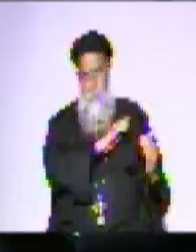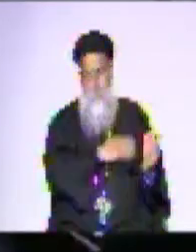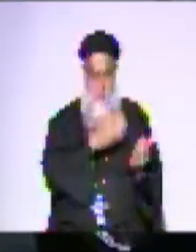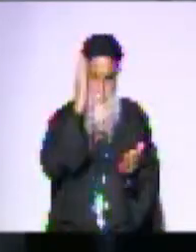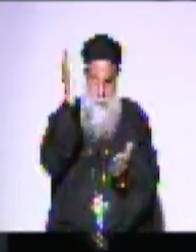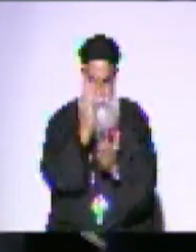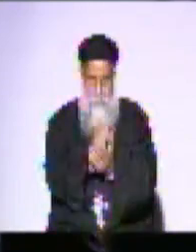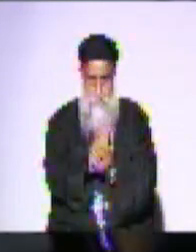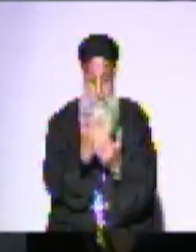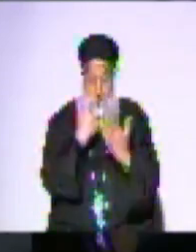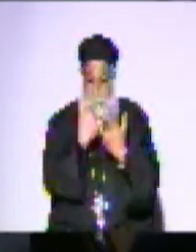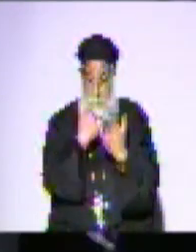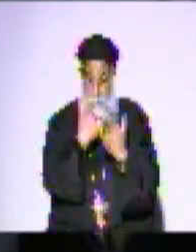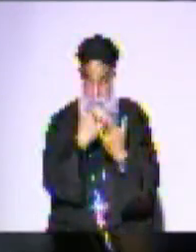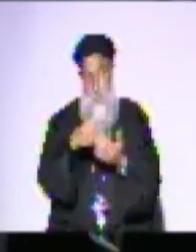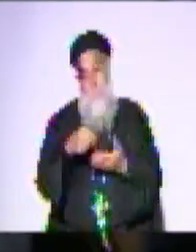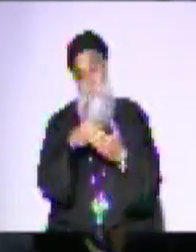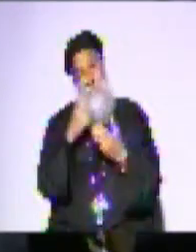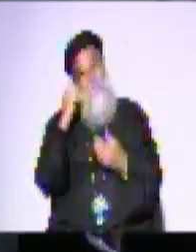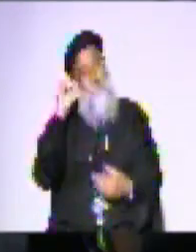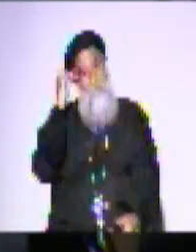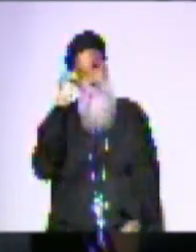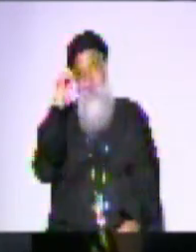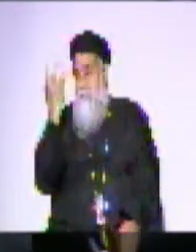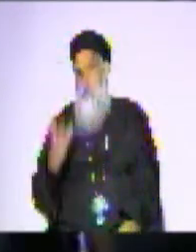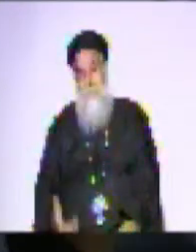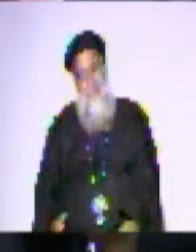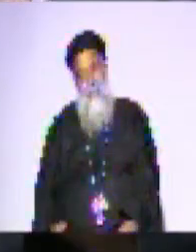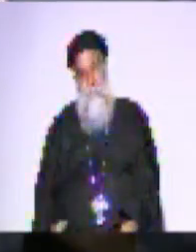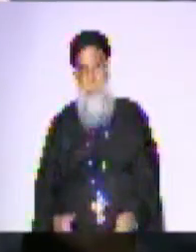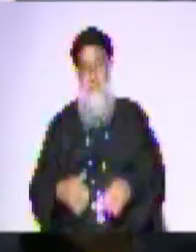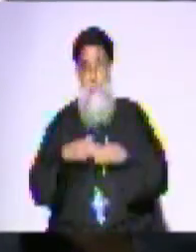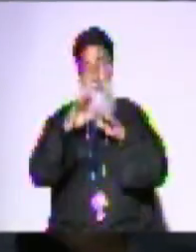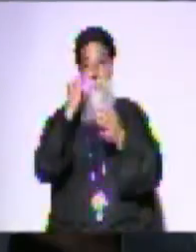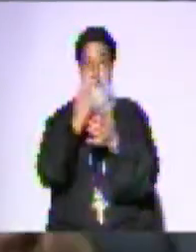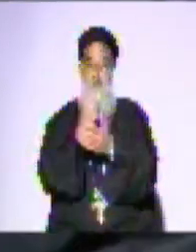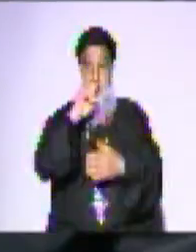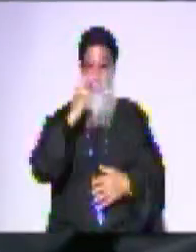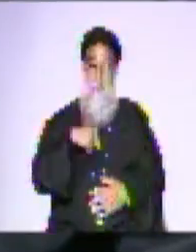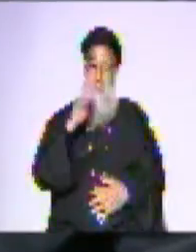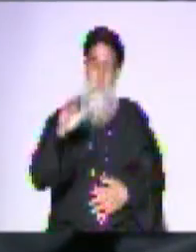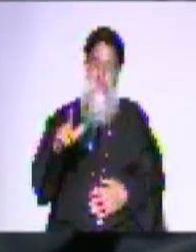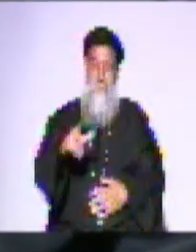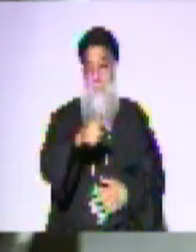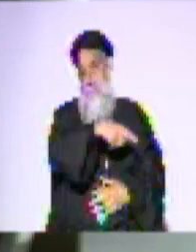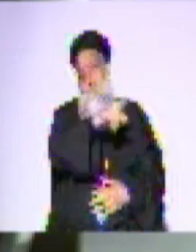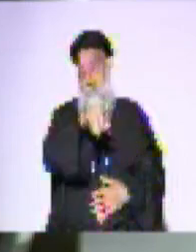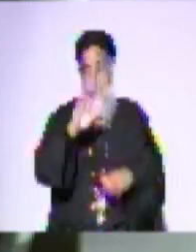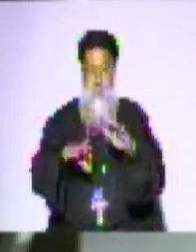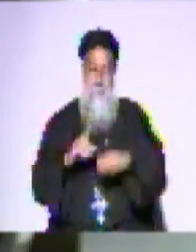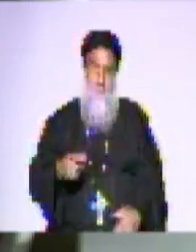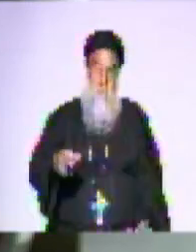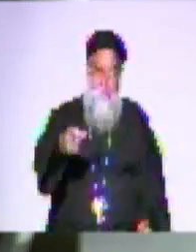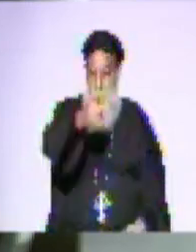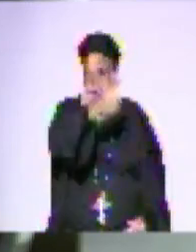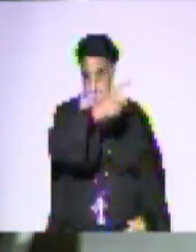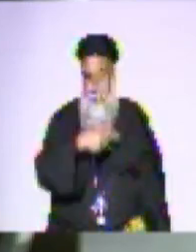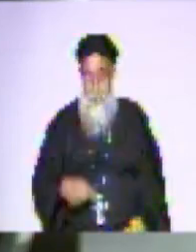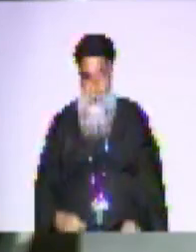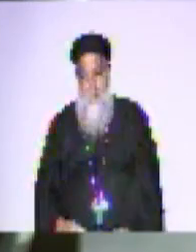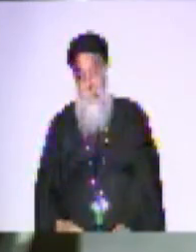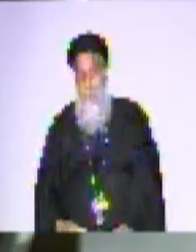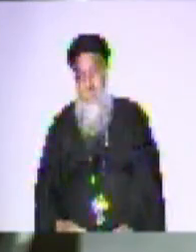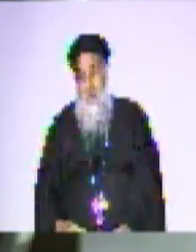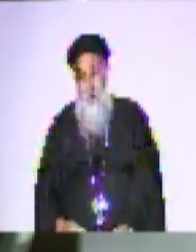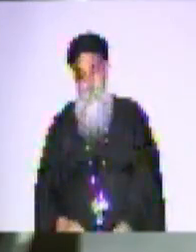اللي هيتناول ما عندوش هذا الإيمان اللي الكنيسة بتجاهر بيه يبقى هو مسؤول عن نفسه. تمام بالضبط. عشان كده